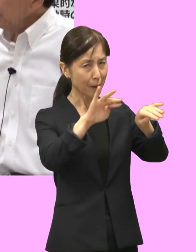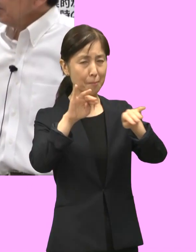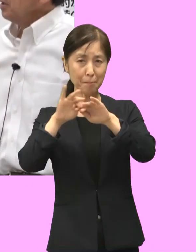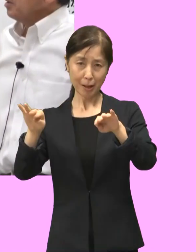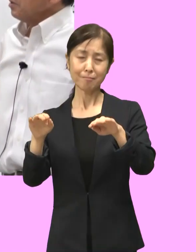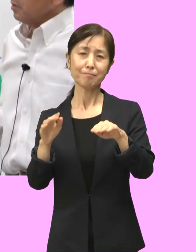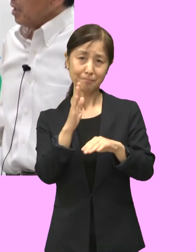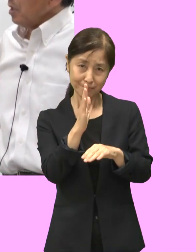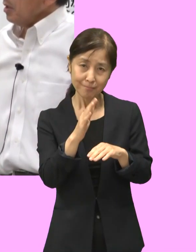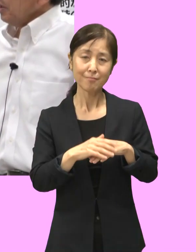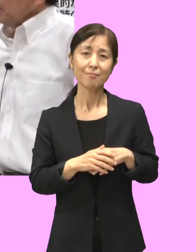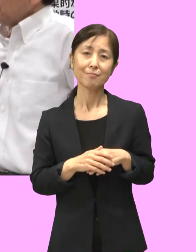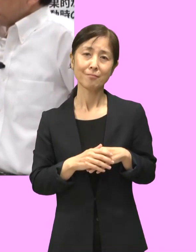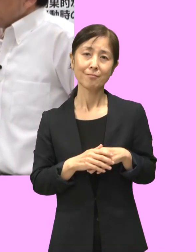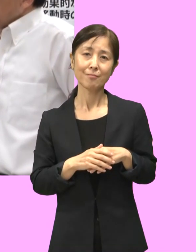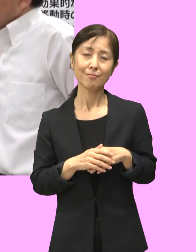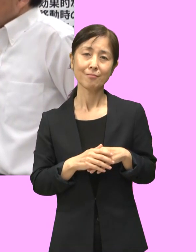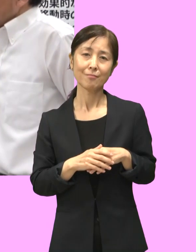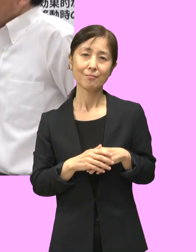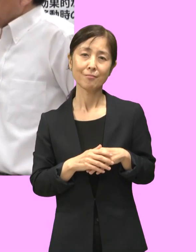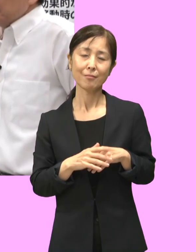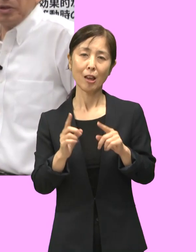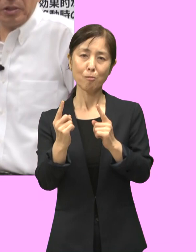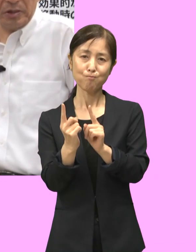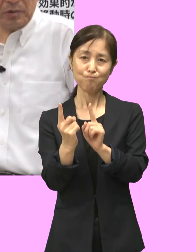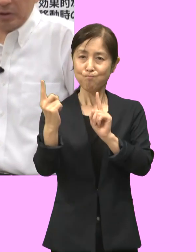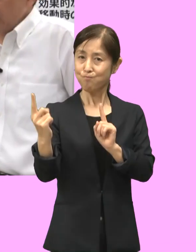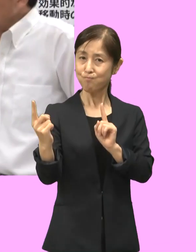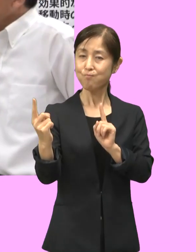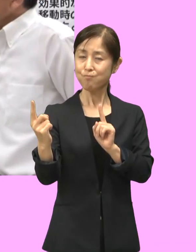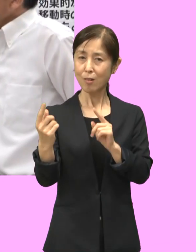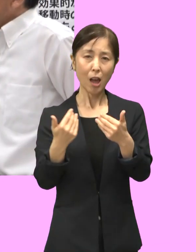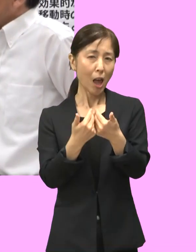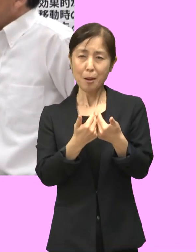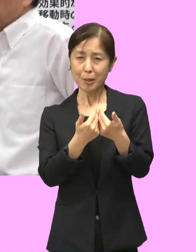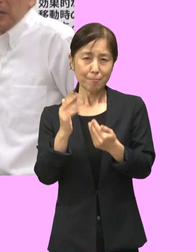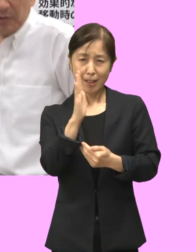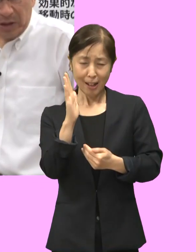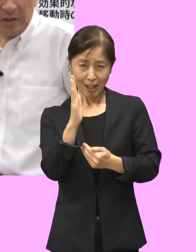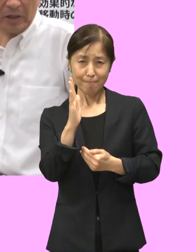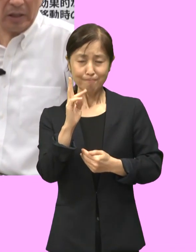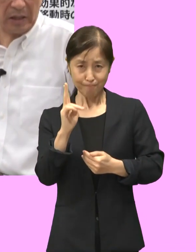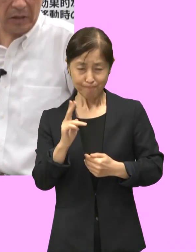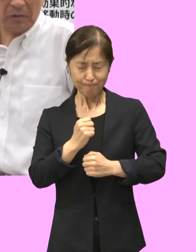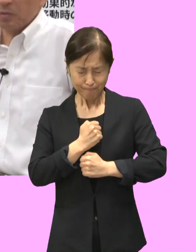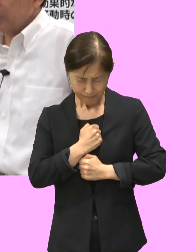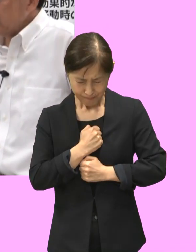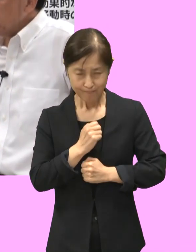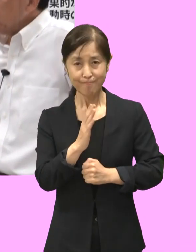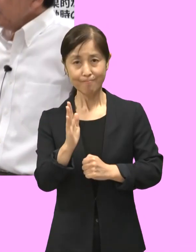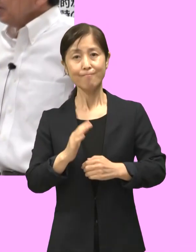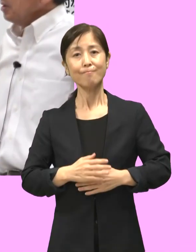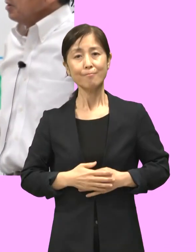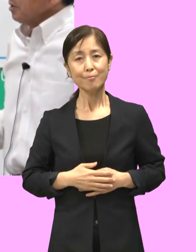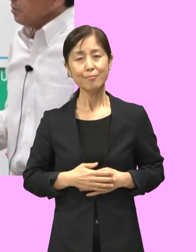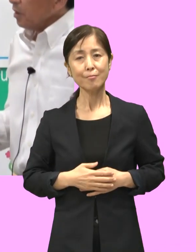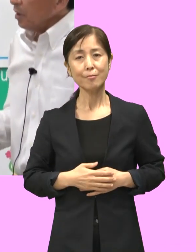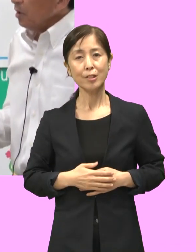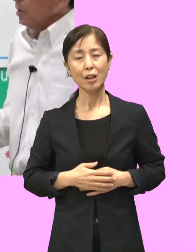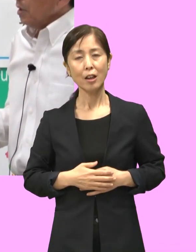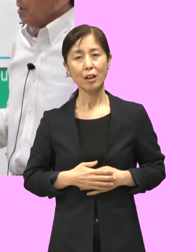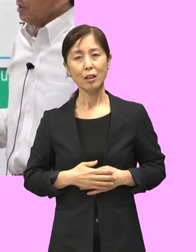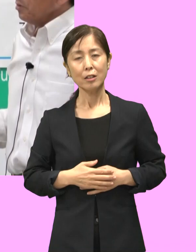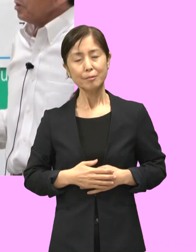たい。そして人と人との距離を十分に注意をして密を作らないようにしていただきたいと思います。そ